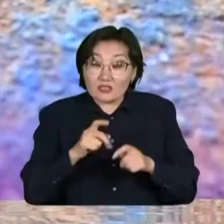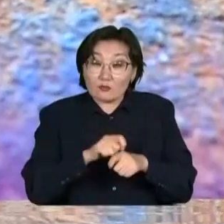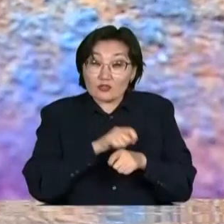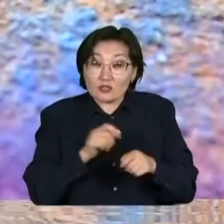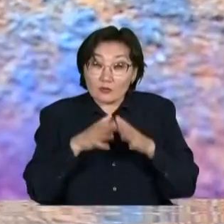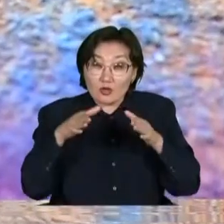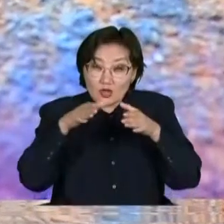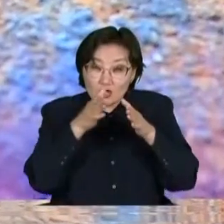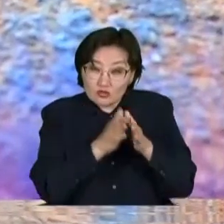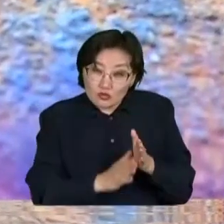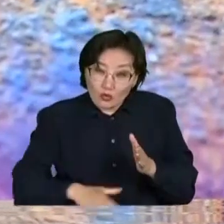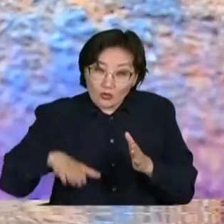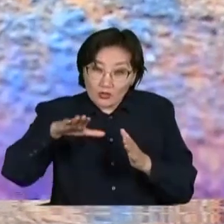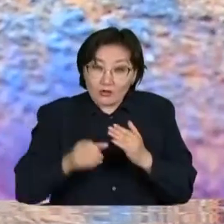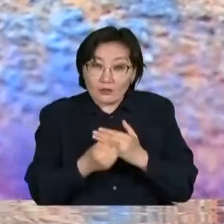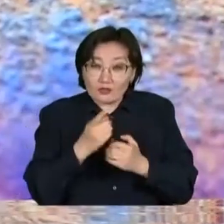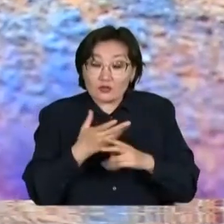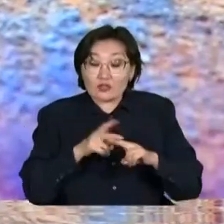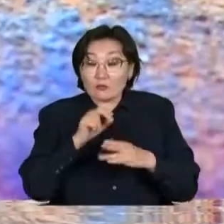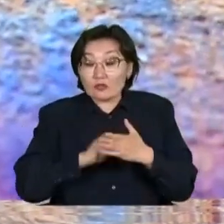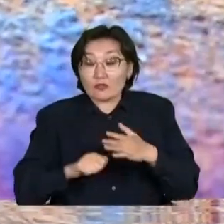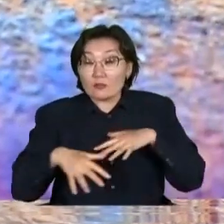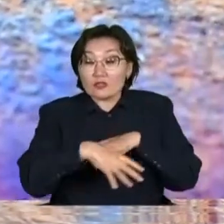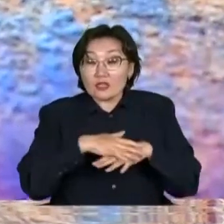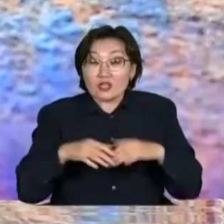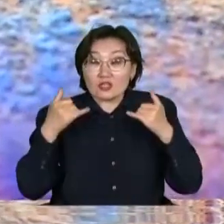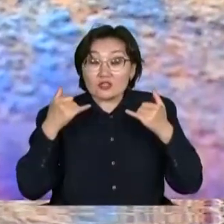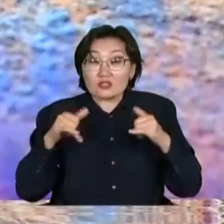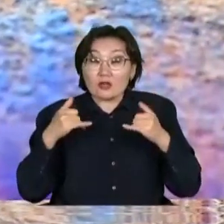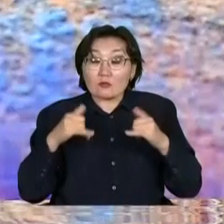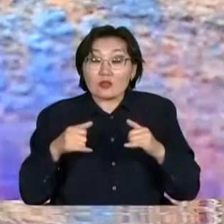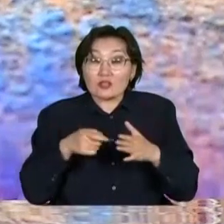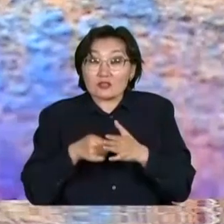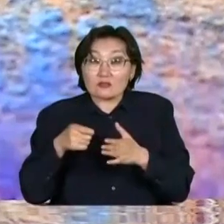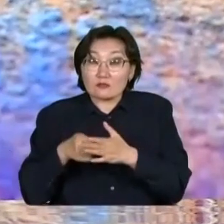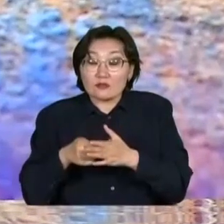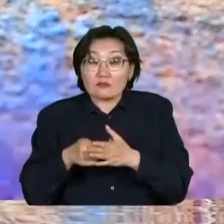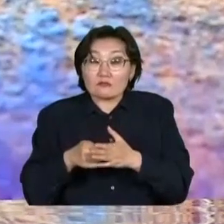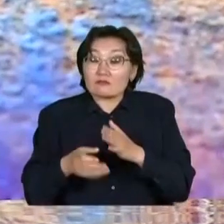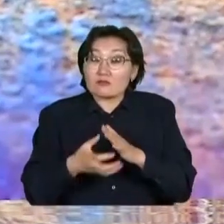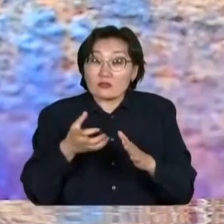асатын шұңқырлар пайда болған. Соның кесірінен жұрт жайылым жердің тапшылығын көріп отыр.